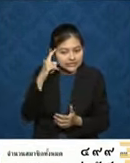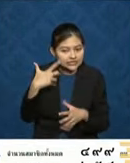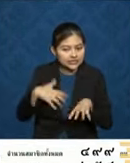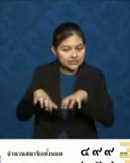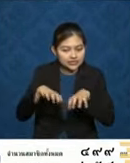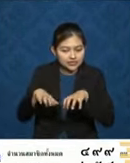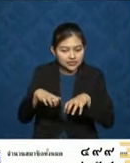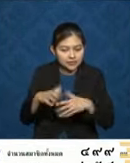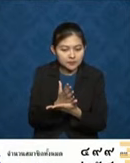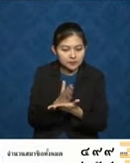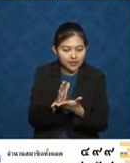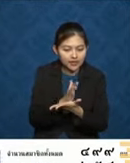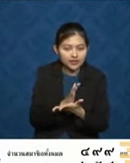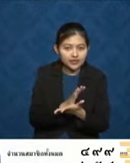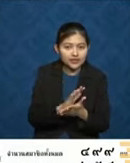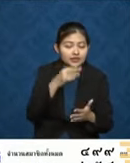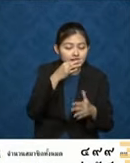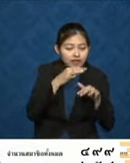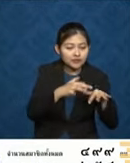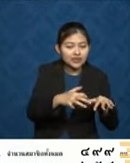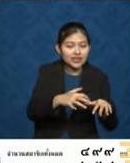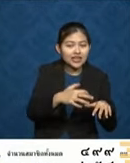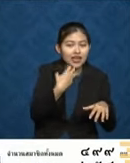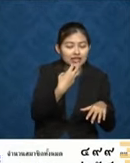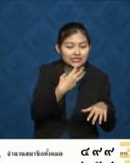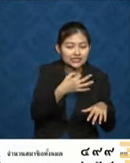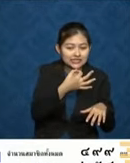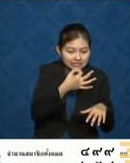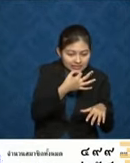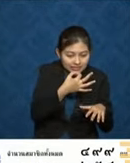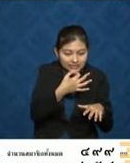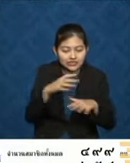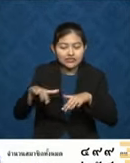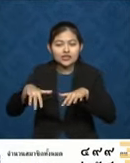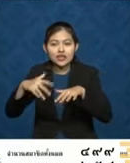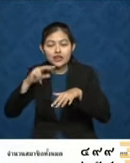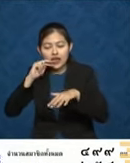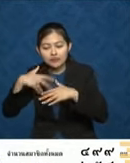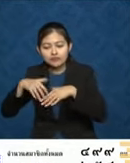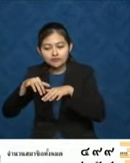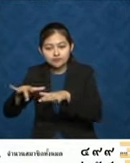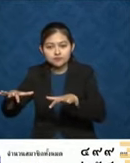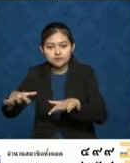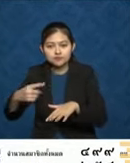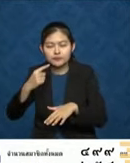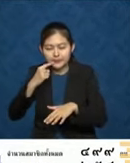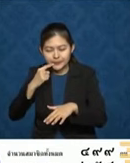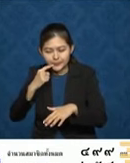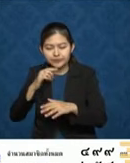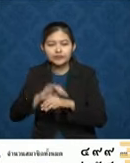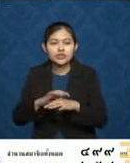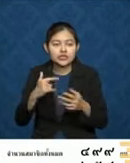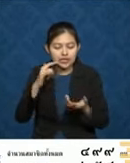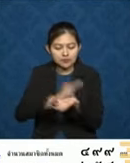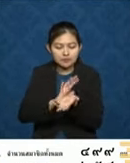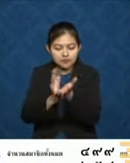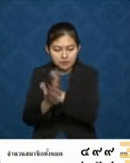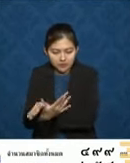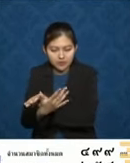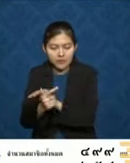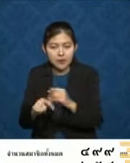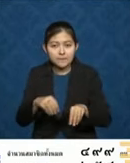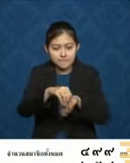ระหว่างน้ำจืดกับน้ำเค็มจากลุ่มน้ำปากพนังในพื้นที่ 6อำเภอที่อยู่ในสภาพยากจนพลิกกลับมาเป็นพื้นที่ของ